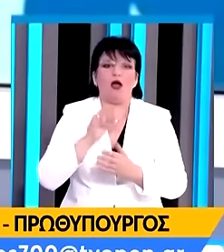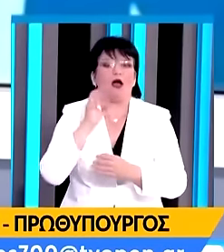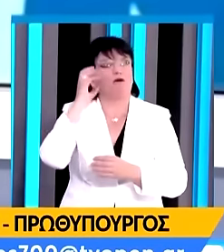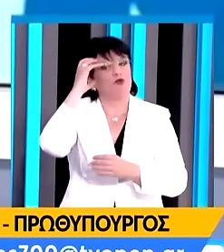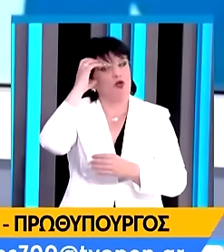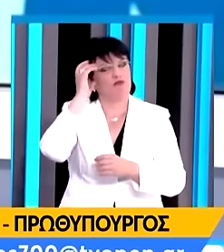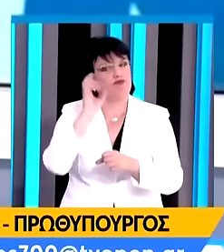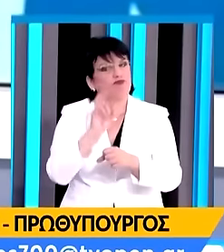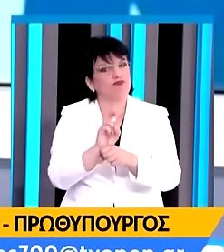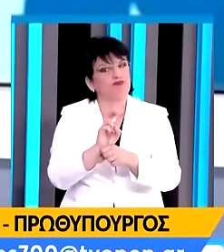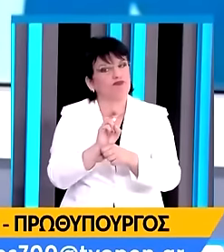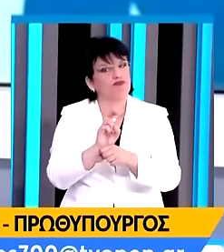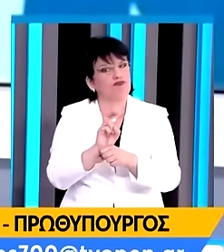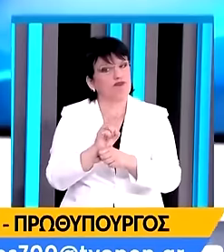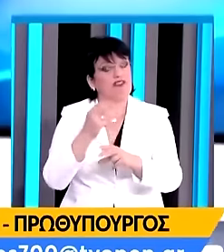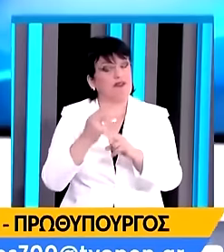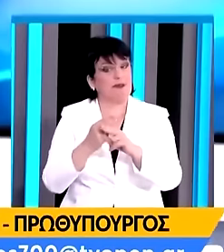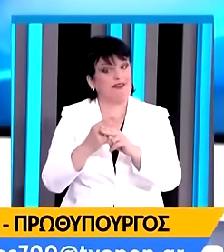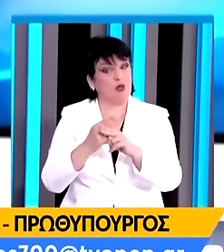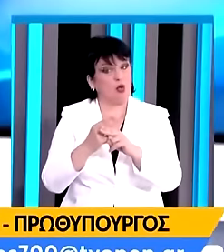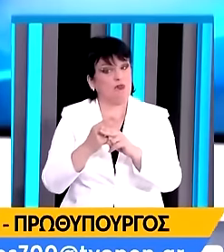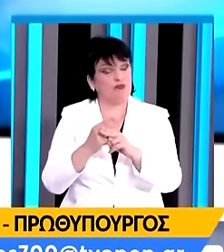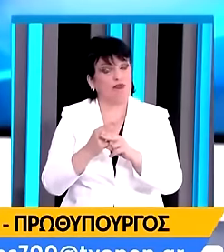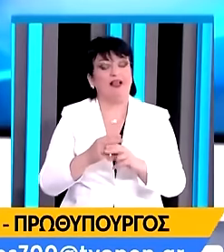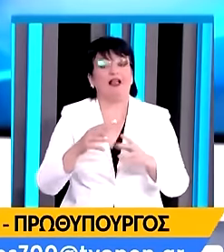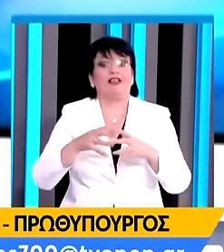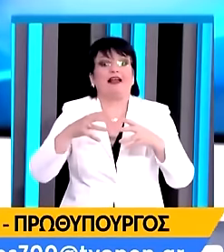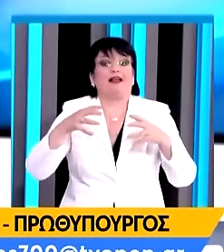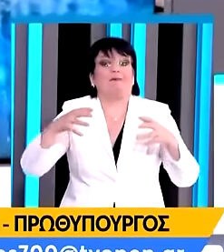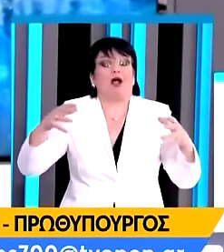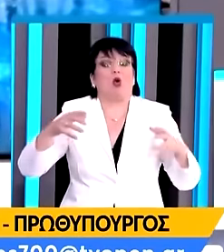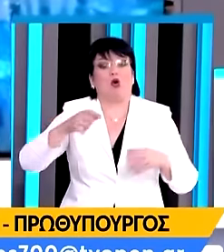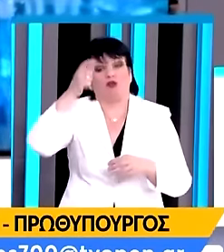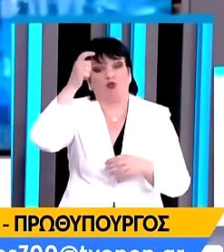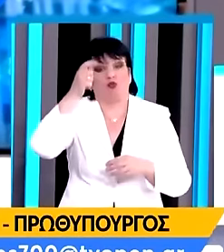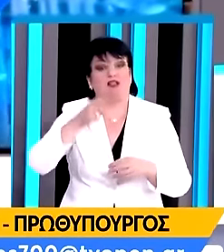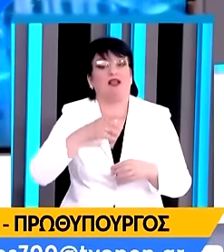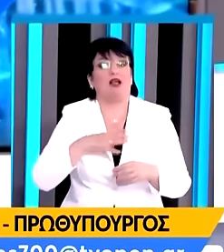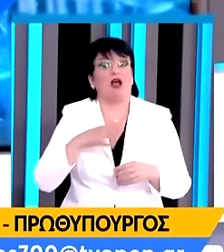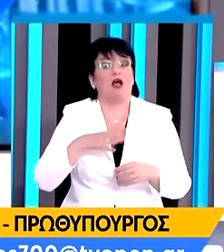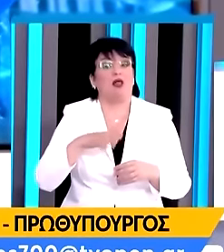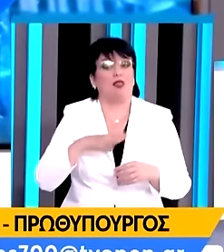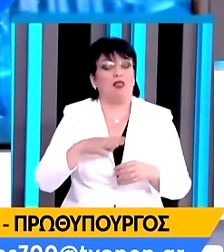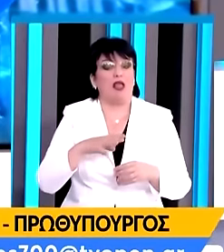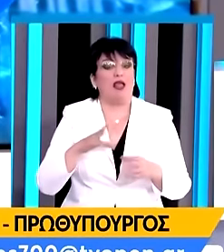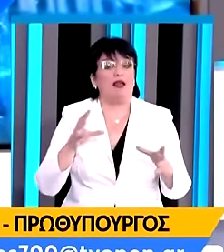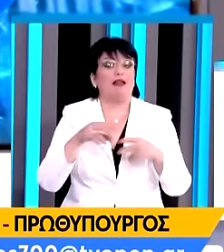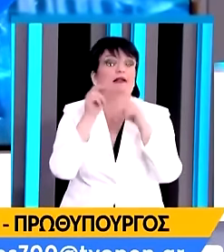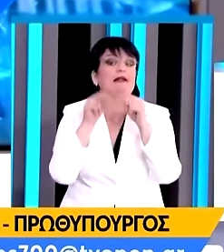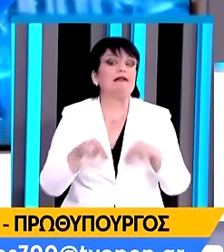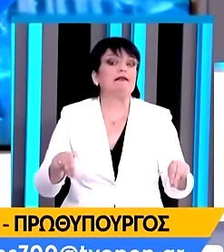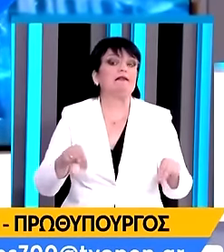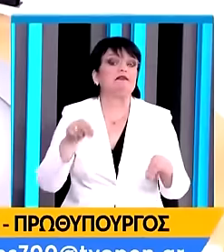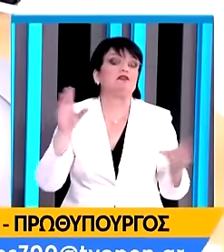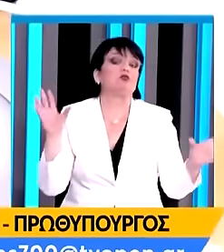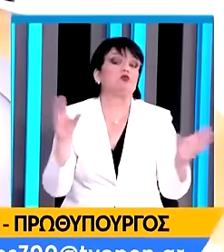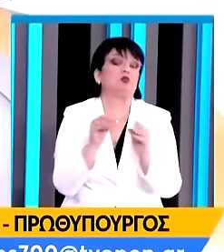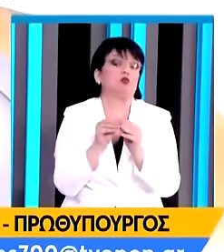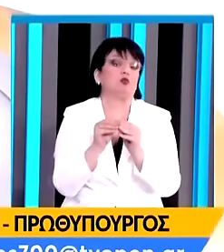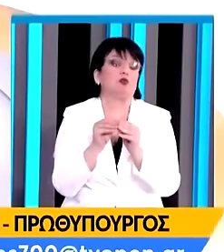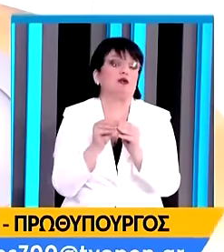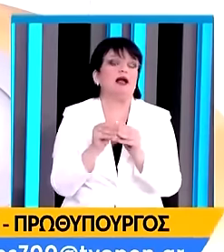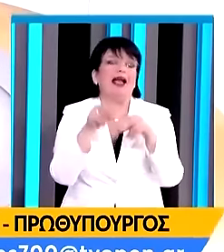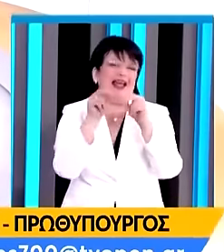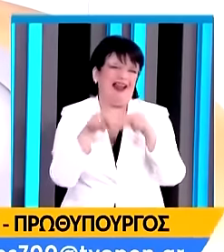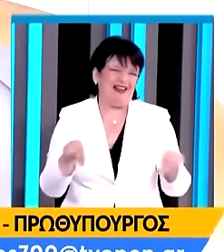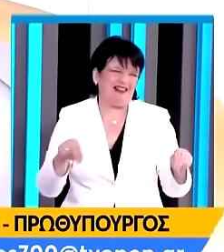θετικό. Τους τελευταίους μήνες. Όχι. Δηλαδή, η Τουρκία θέλει να πάμε με λύση πακέτο. Δεν το πιστεύω. Η λύση πακέτο